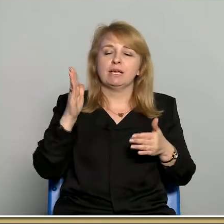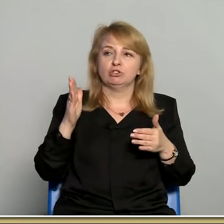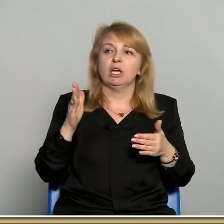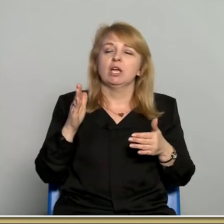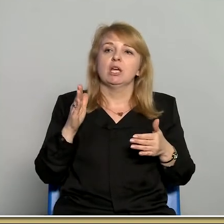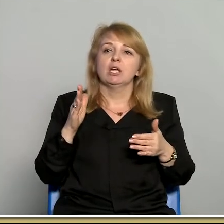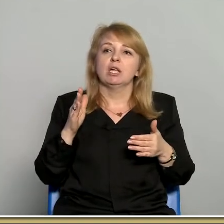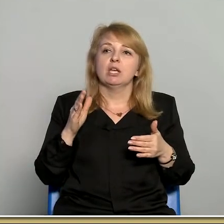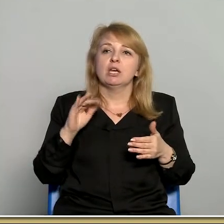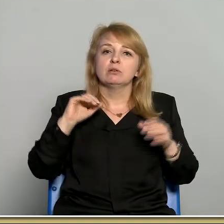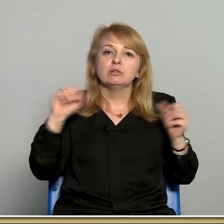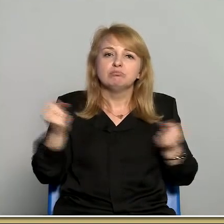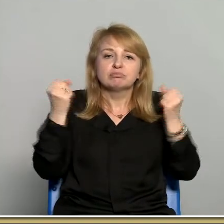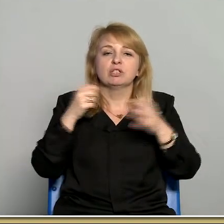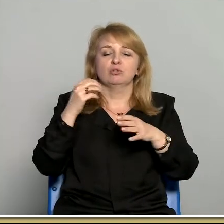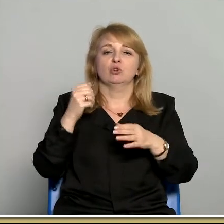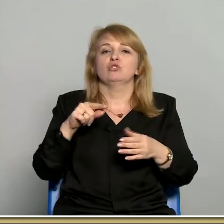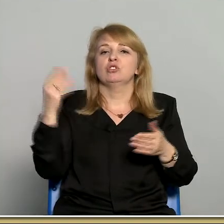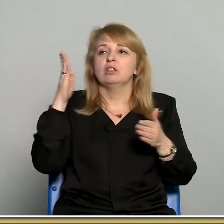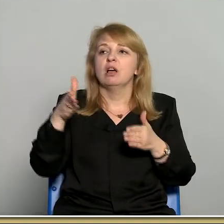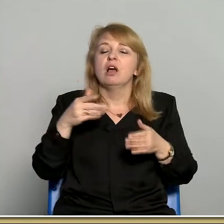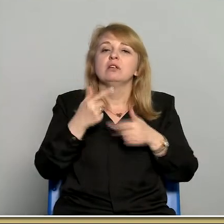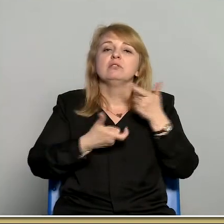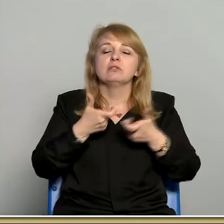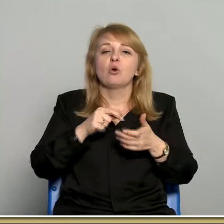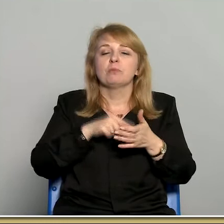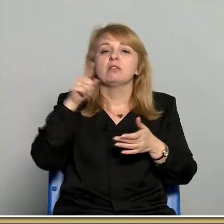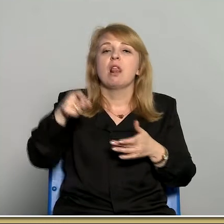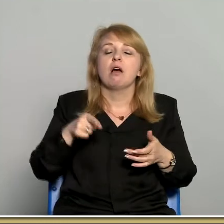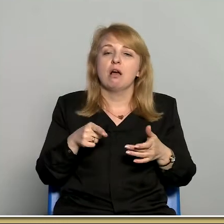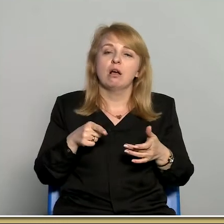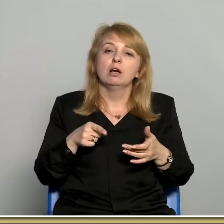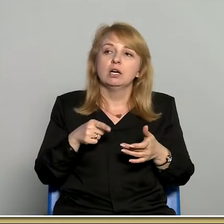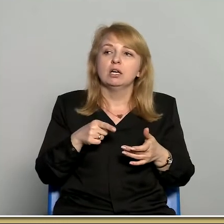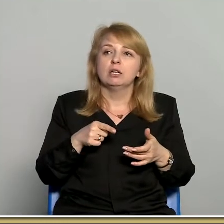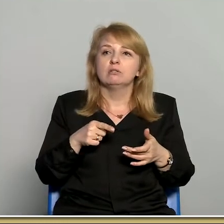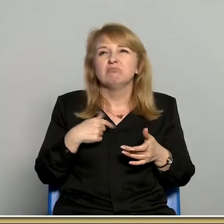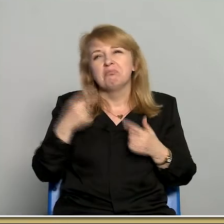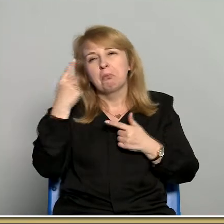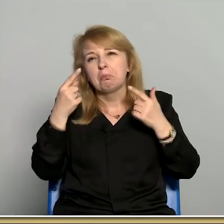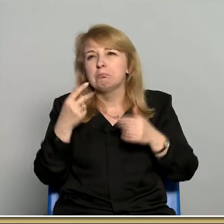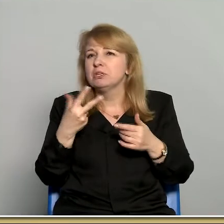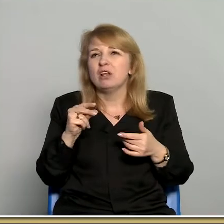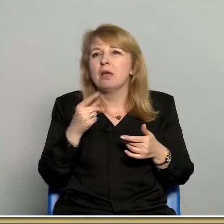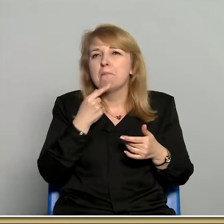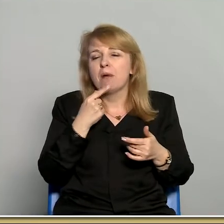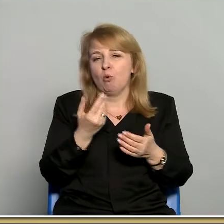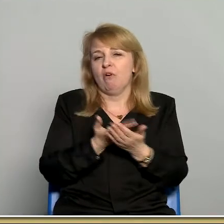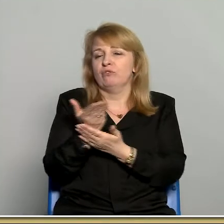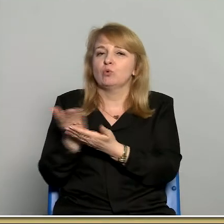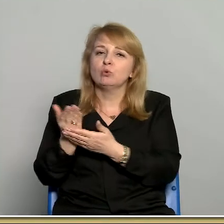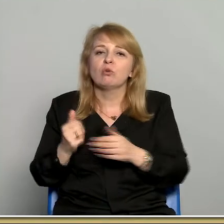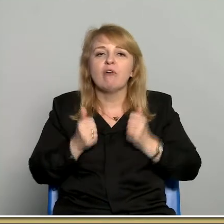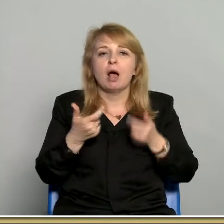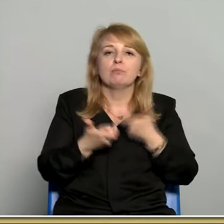czy przedsiębiorczości dedykowanych przy raczej zakładanym niewielkiej ilości wniosków, tak żeby można było